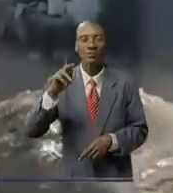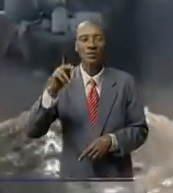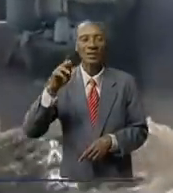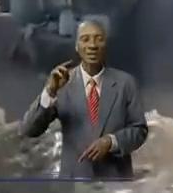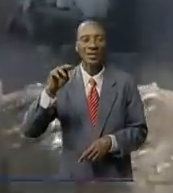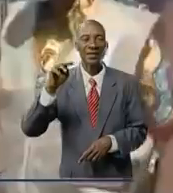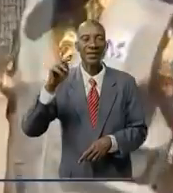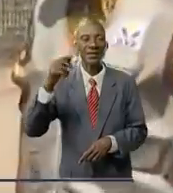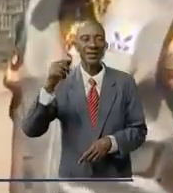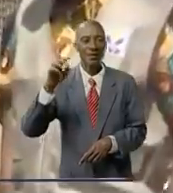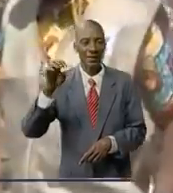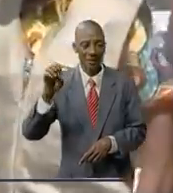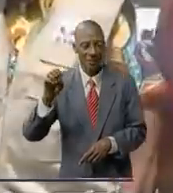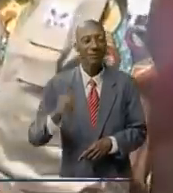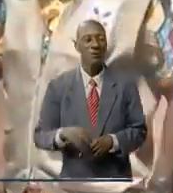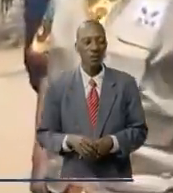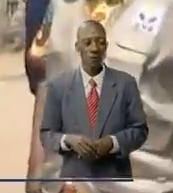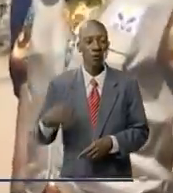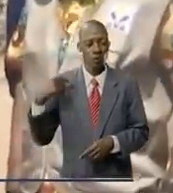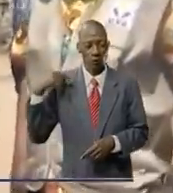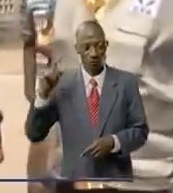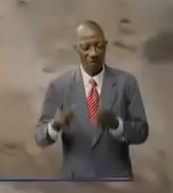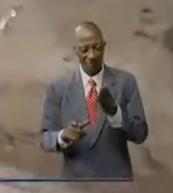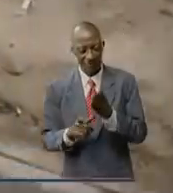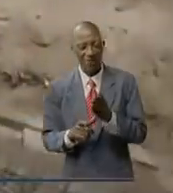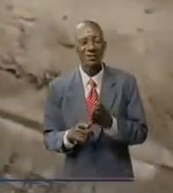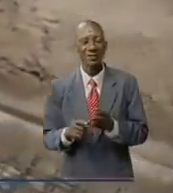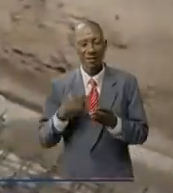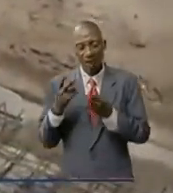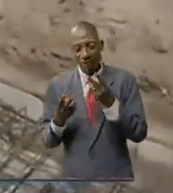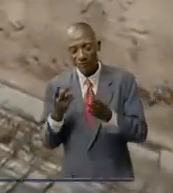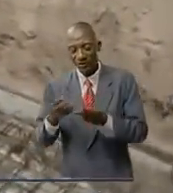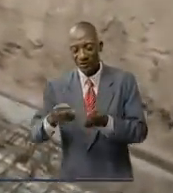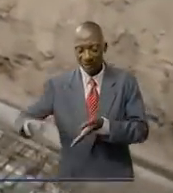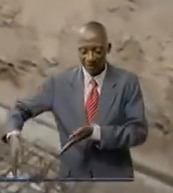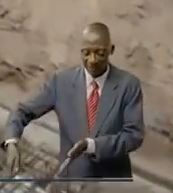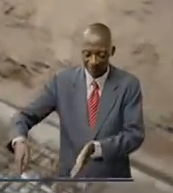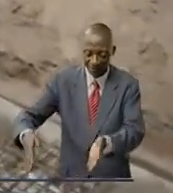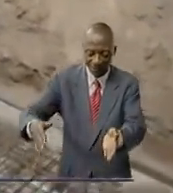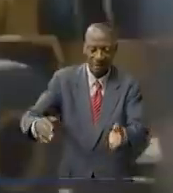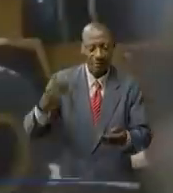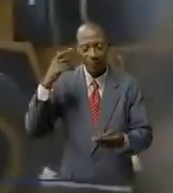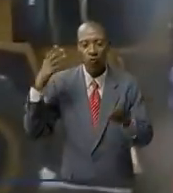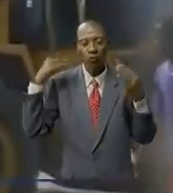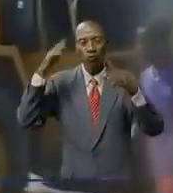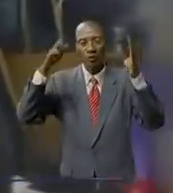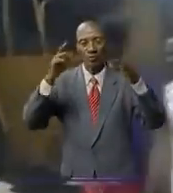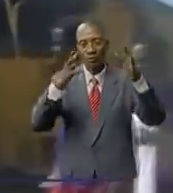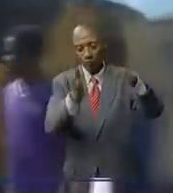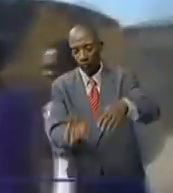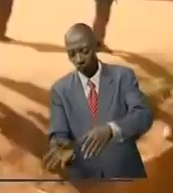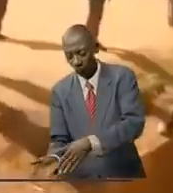provinciale a apprécié le placement des caniveaux qui serviront à l'évacuation des eaux des pluies après l'exécution des dix travaux.